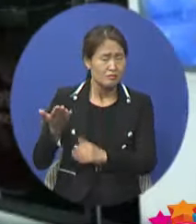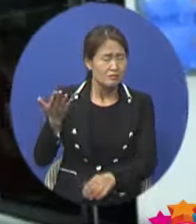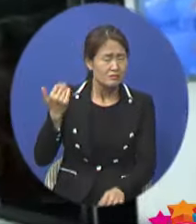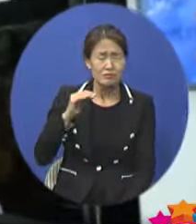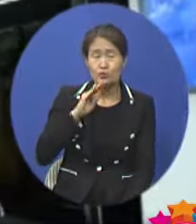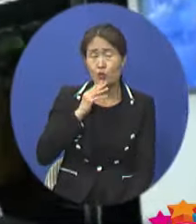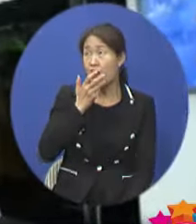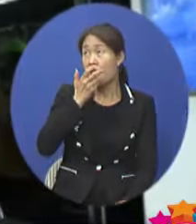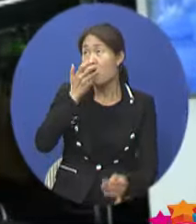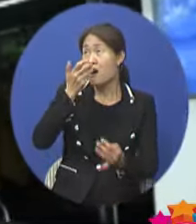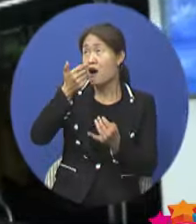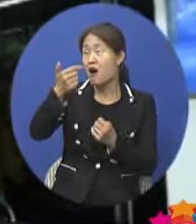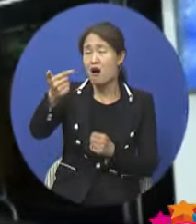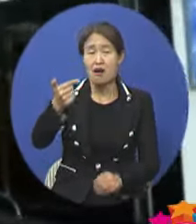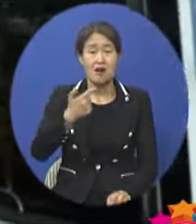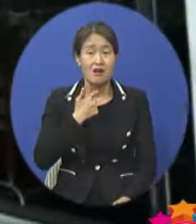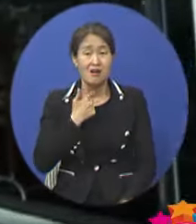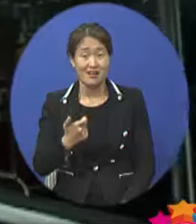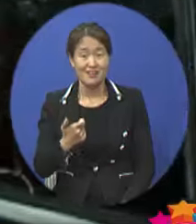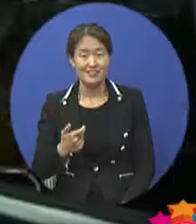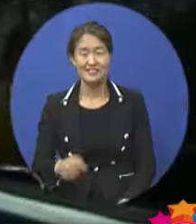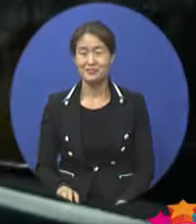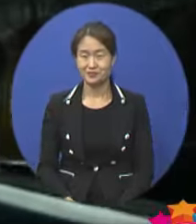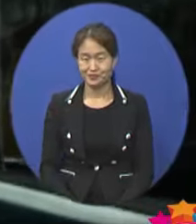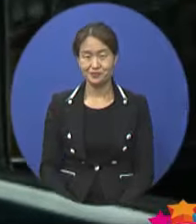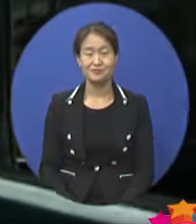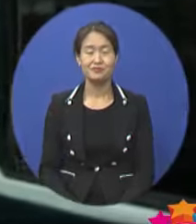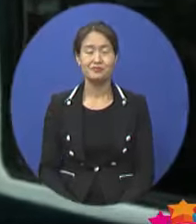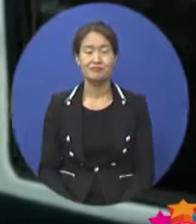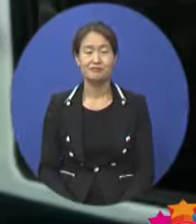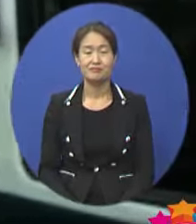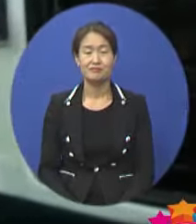성윤의 참 꿈도 많았다.